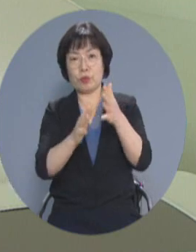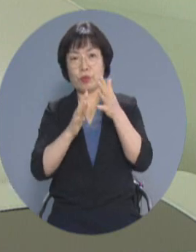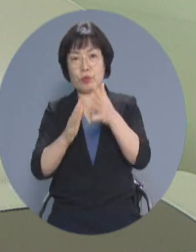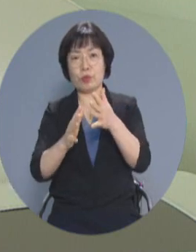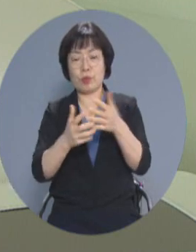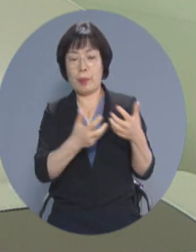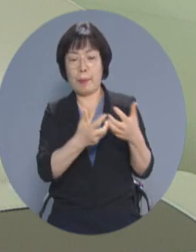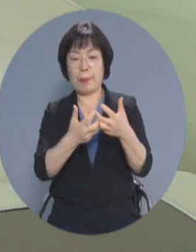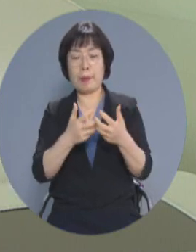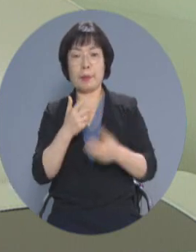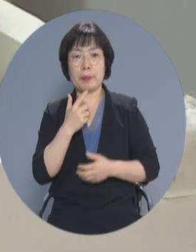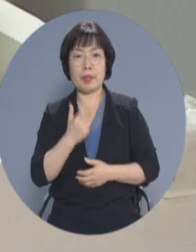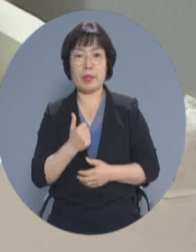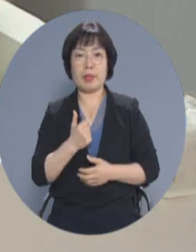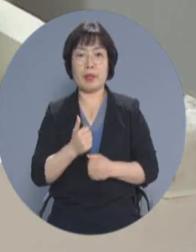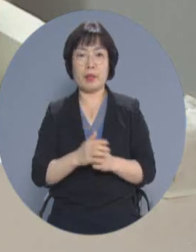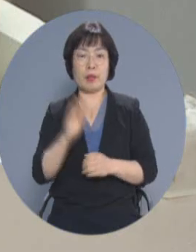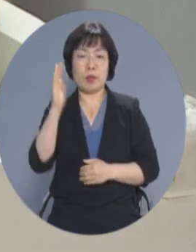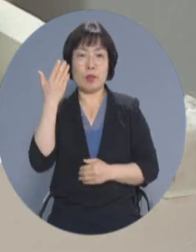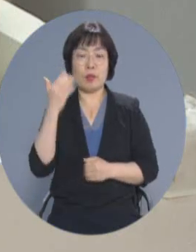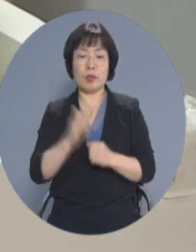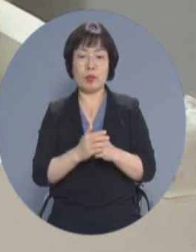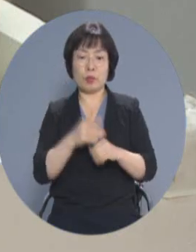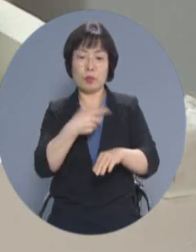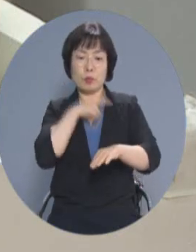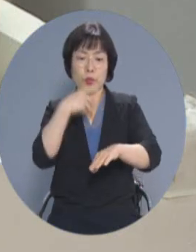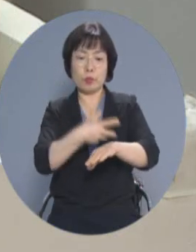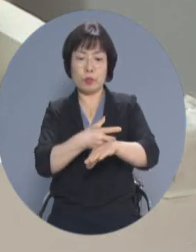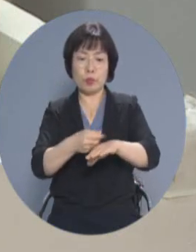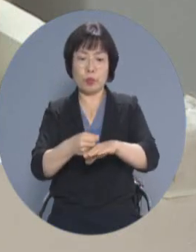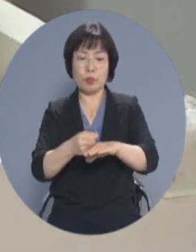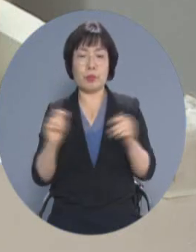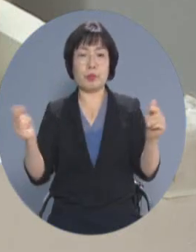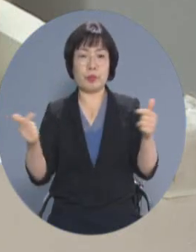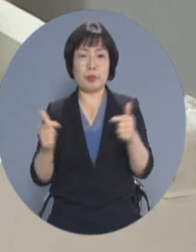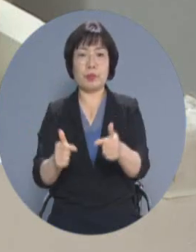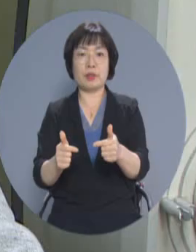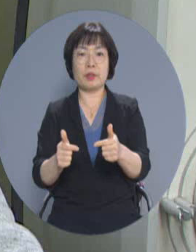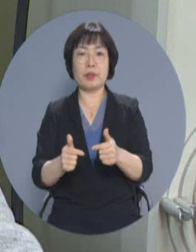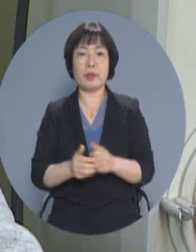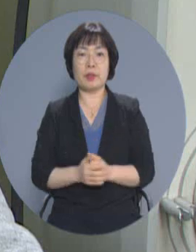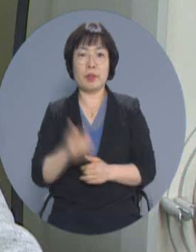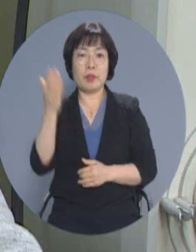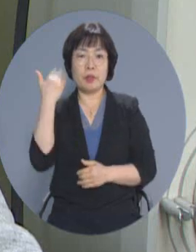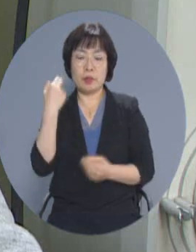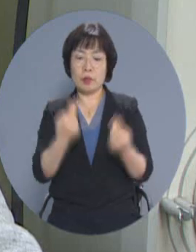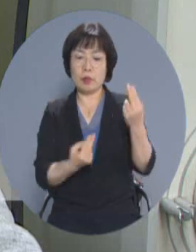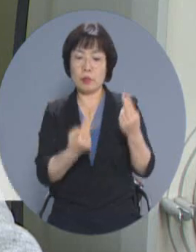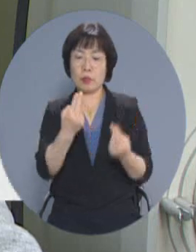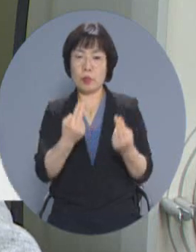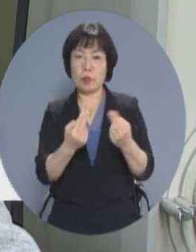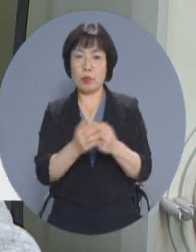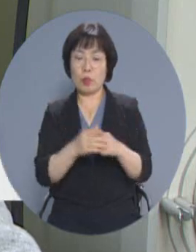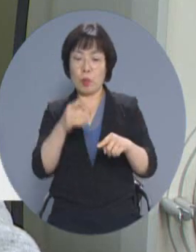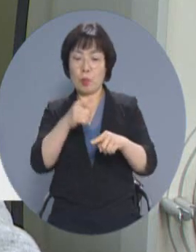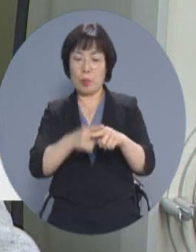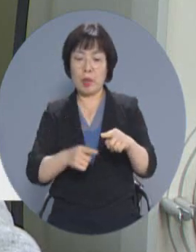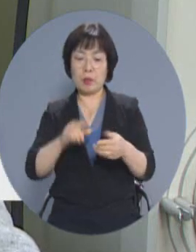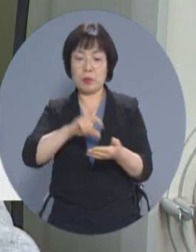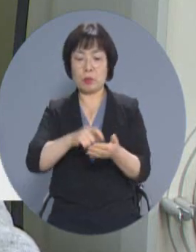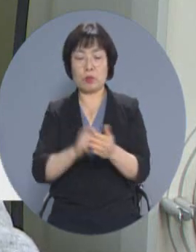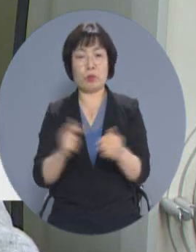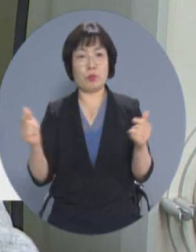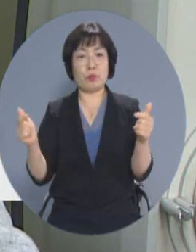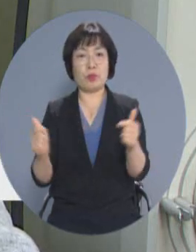집이 붐빈 적도 있었지만 최근 들어 헌혈자가 눈에 띄게 줄었습니다. 전에 비해서 한 절반 정도는 줄어든